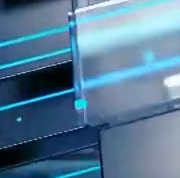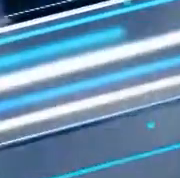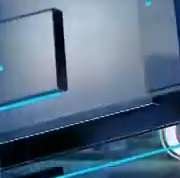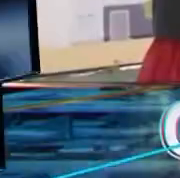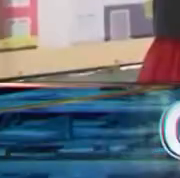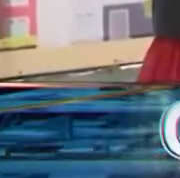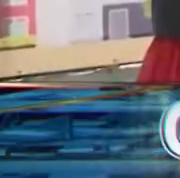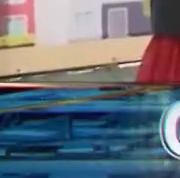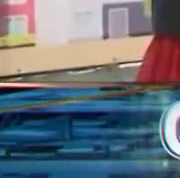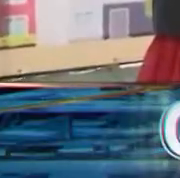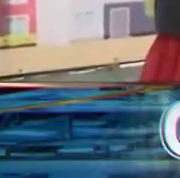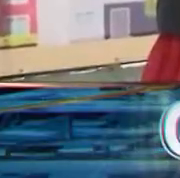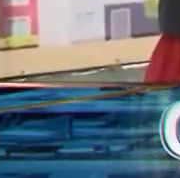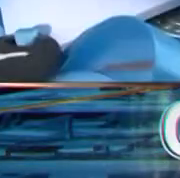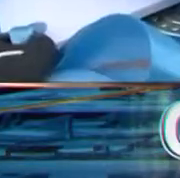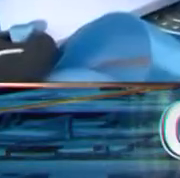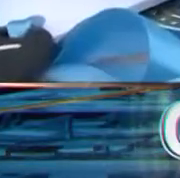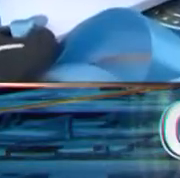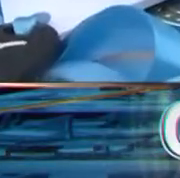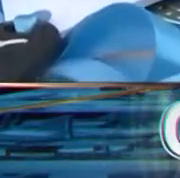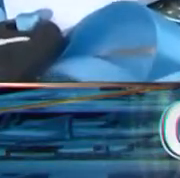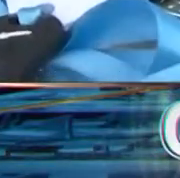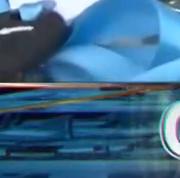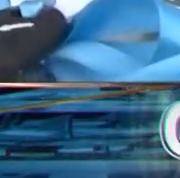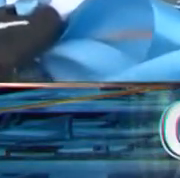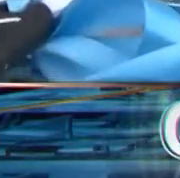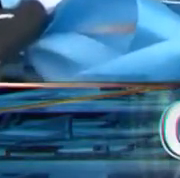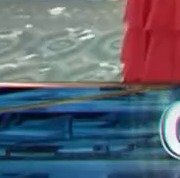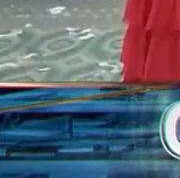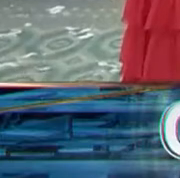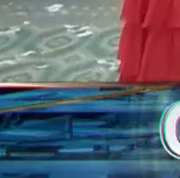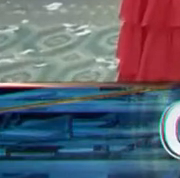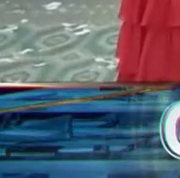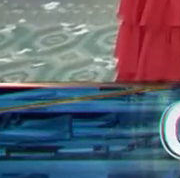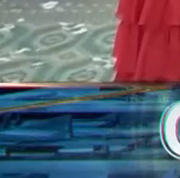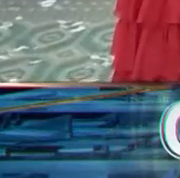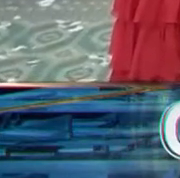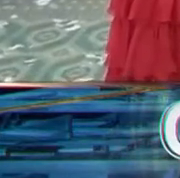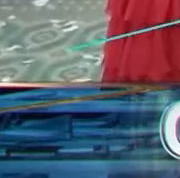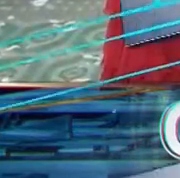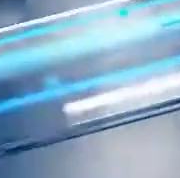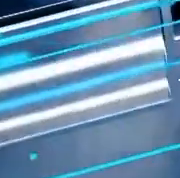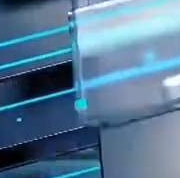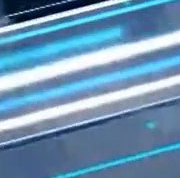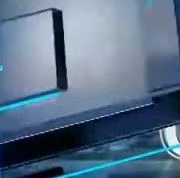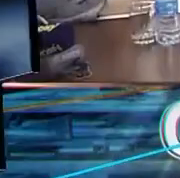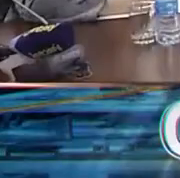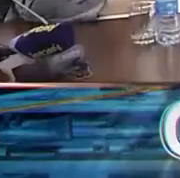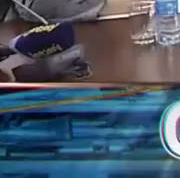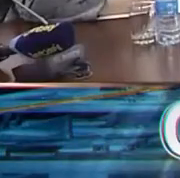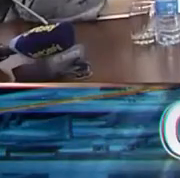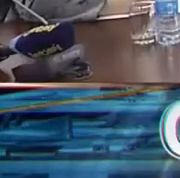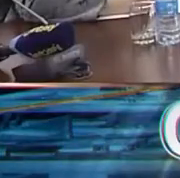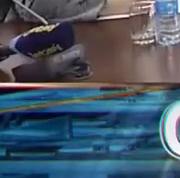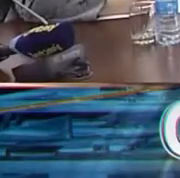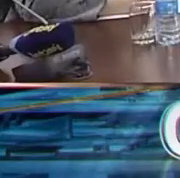ключи от счастья 27 иск уксус карина отметили долгожданное новоселье второй